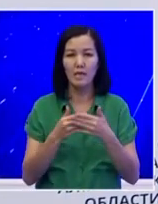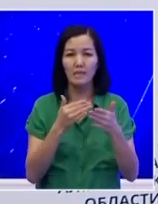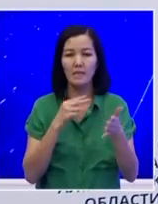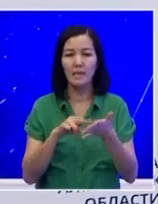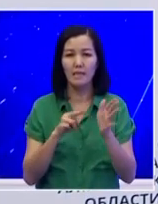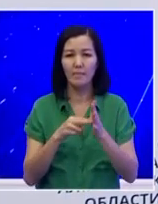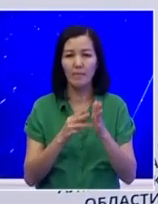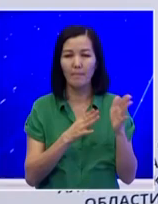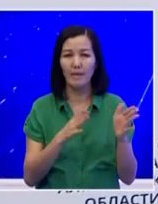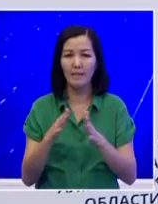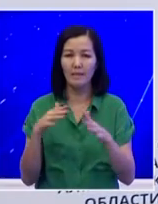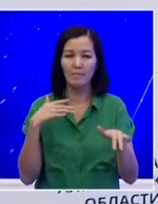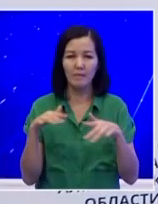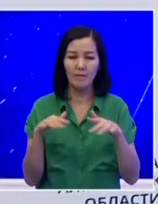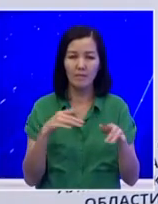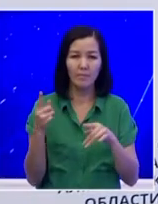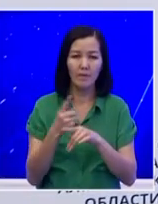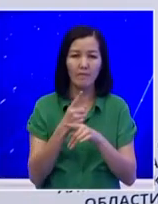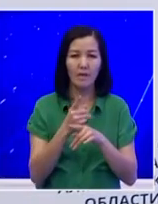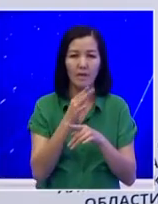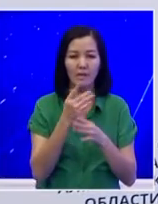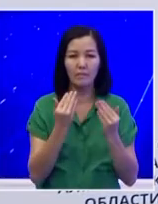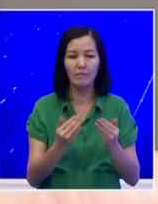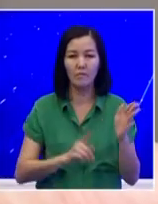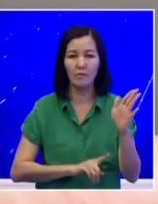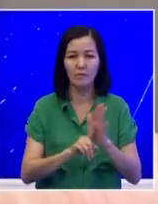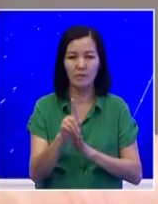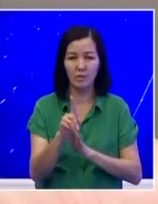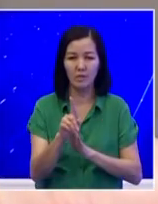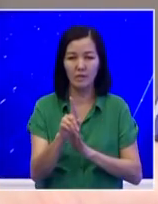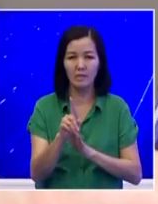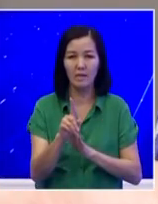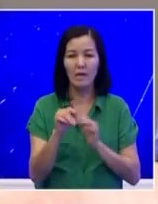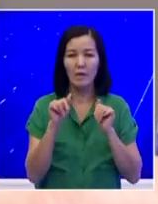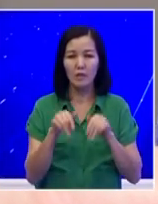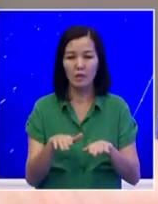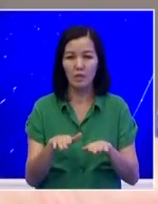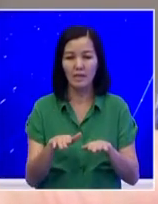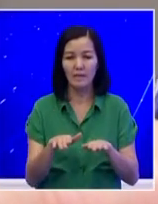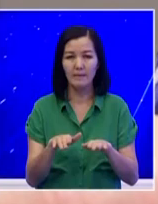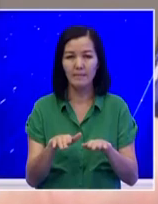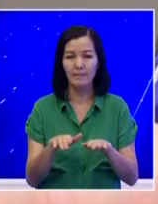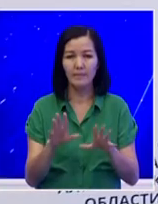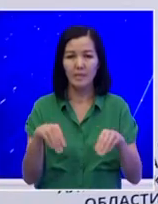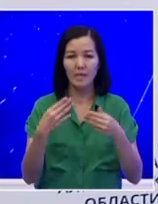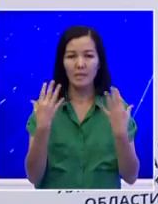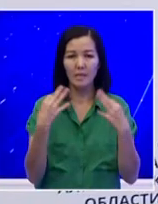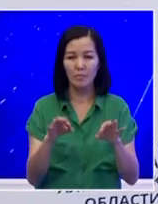планировали этапы послабления. Первый этап – это сегодняшние числа. Мы решили дать